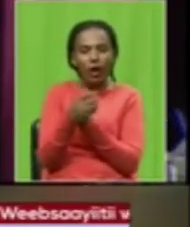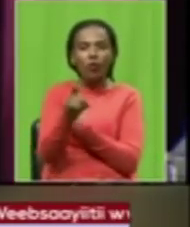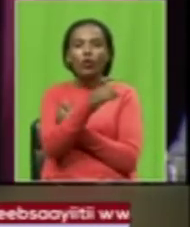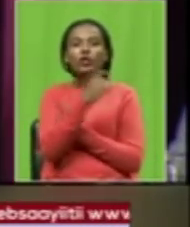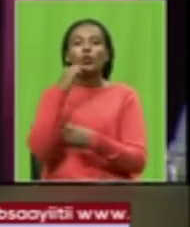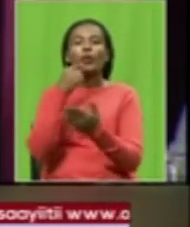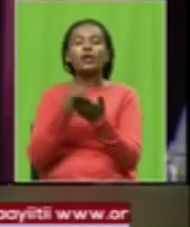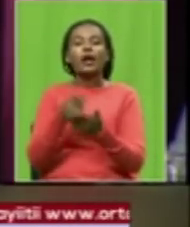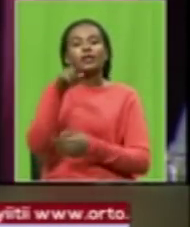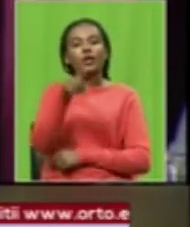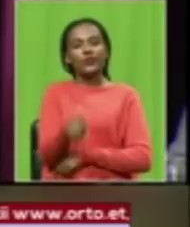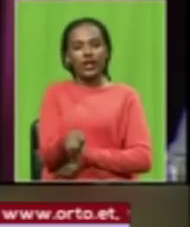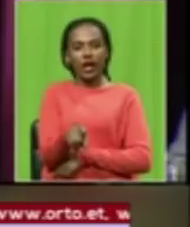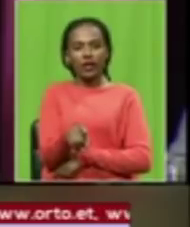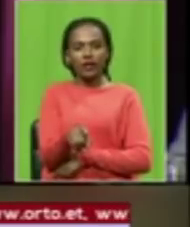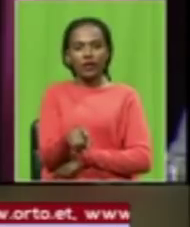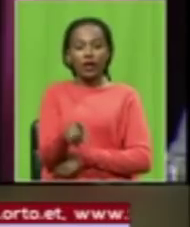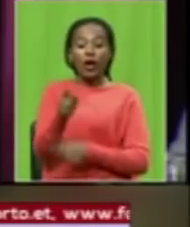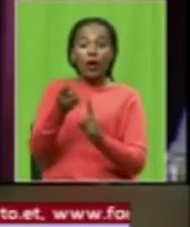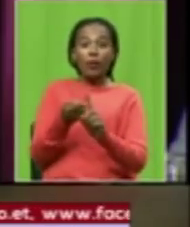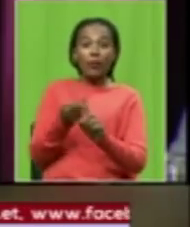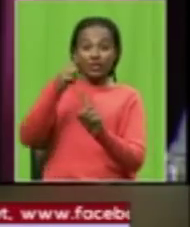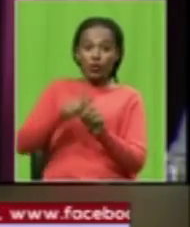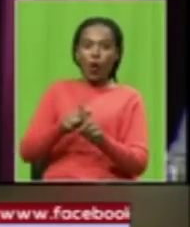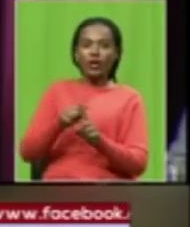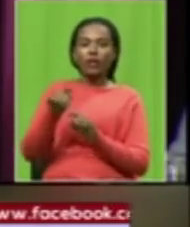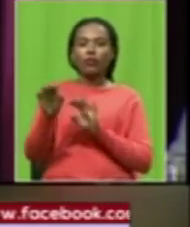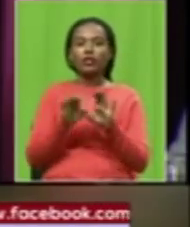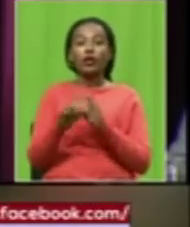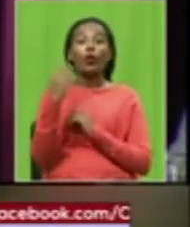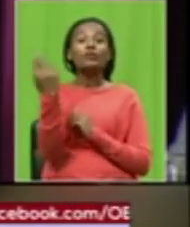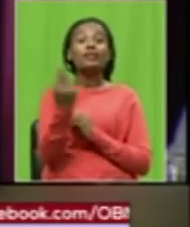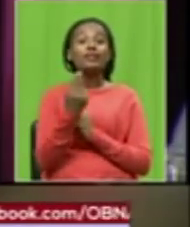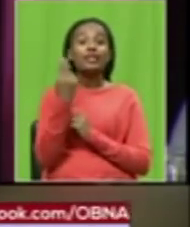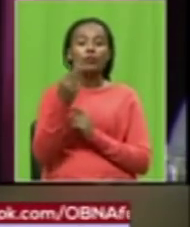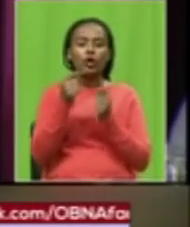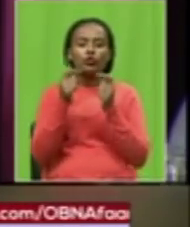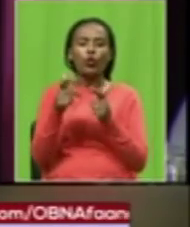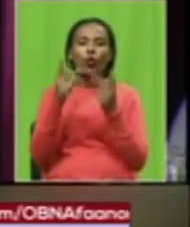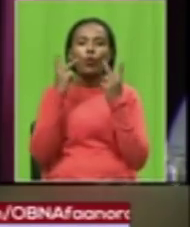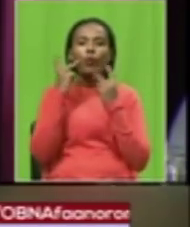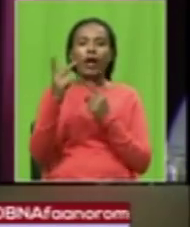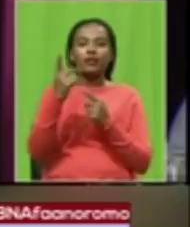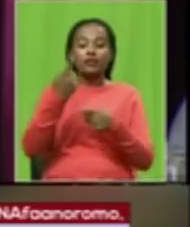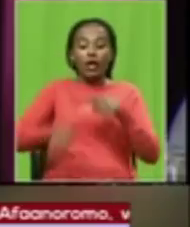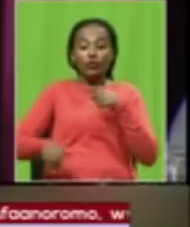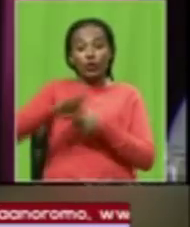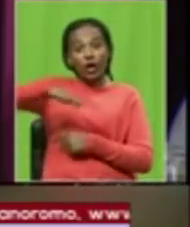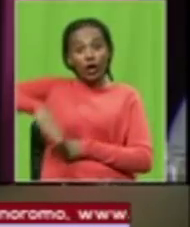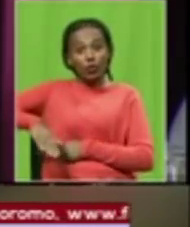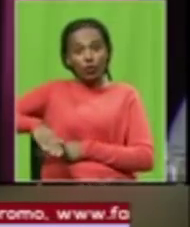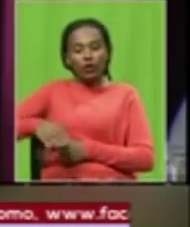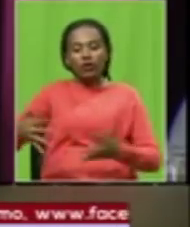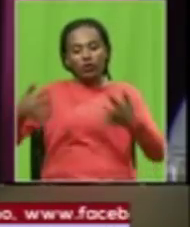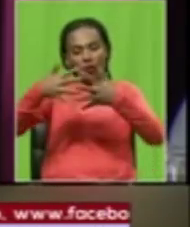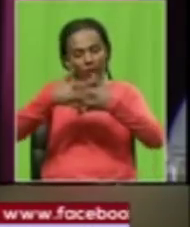kallattiin irraa fayyadamuusaa fi kunuunsuu danda'uusaa mirkaneessuun murteessaadha. Kun ammoo guddina dinagdee biyya keenyaas dabala. Investimentii dhimmicha